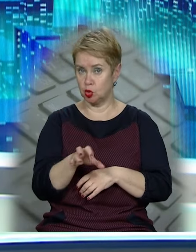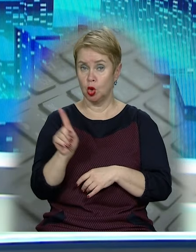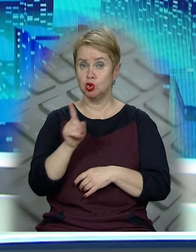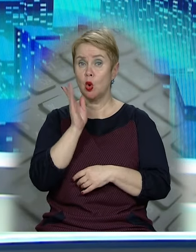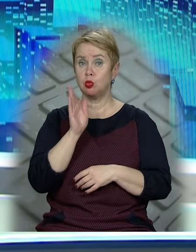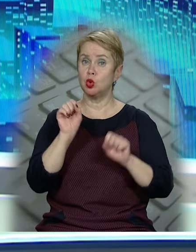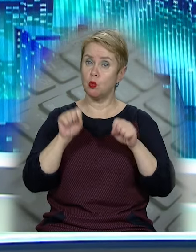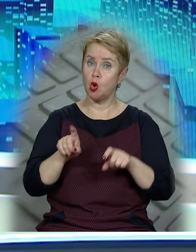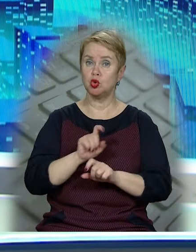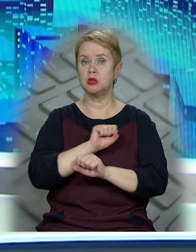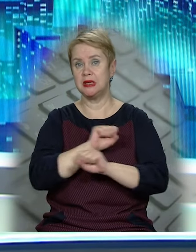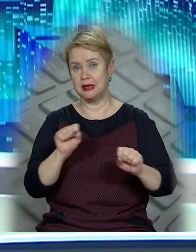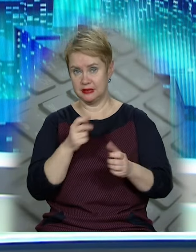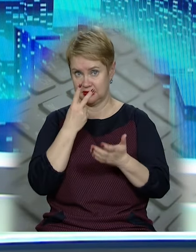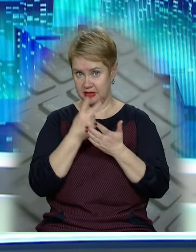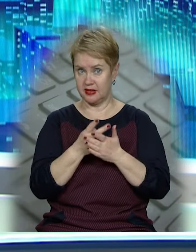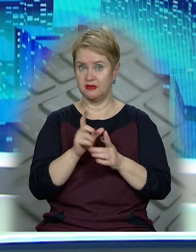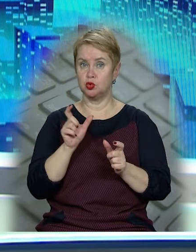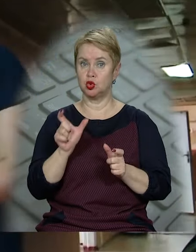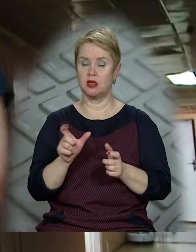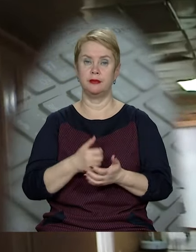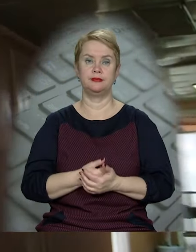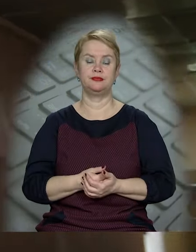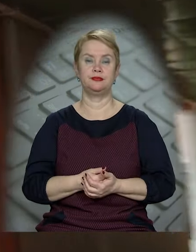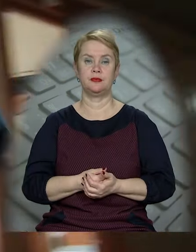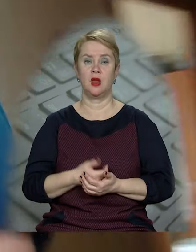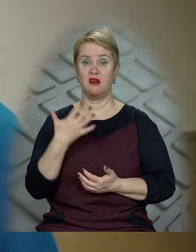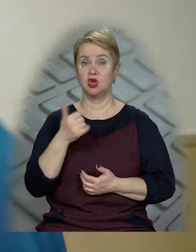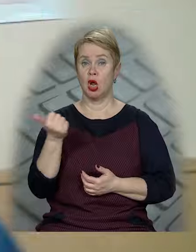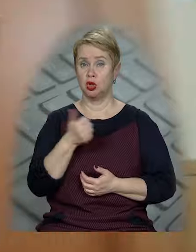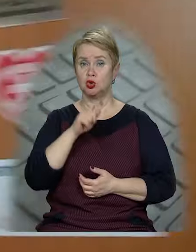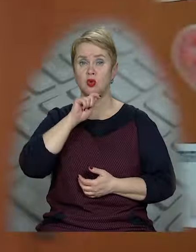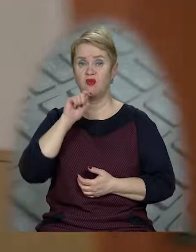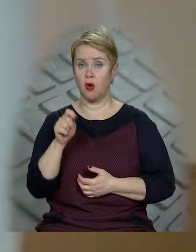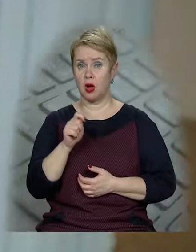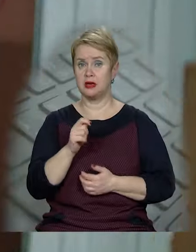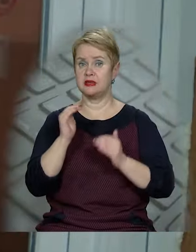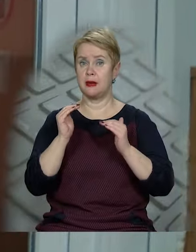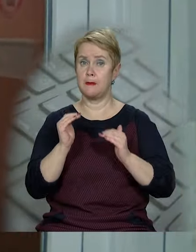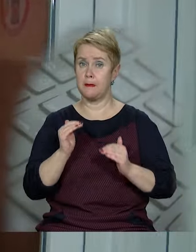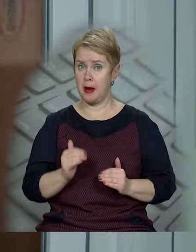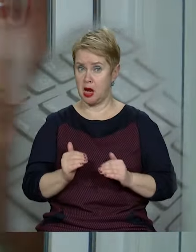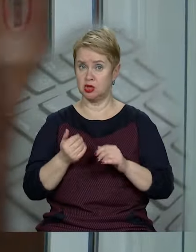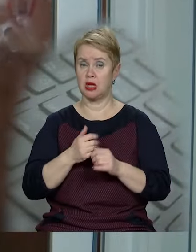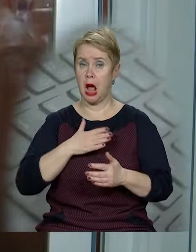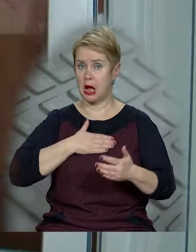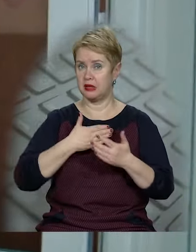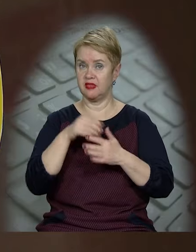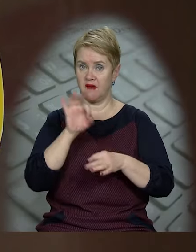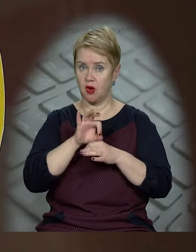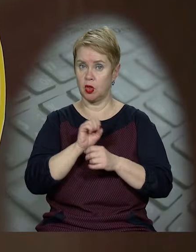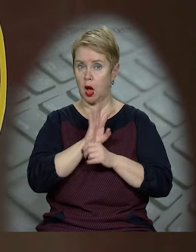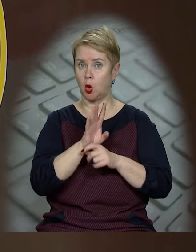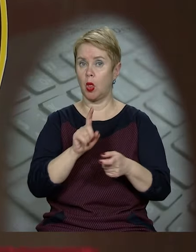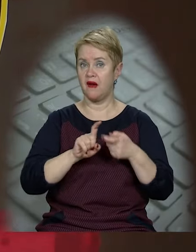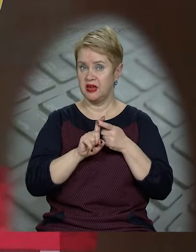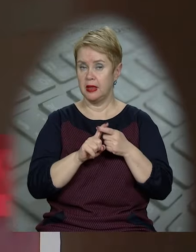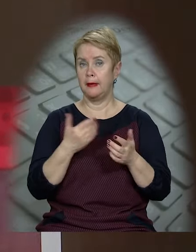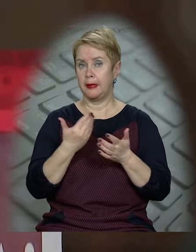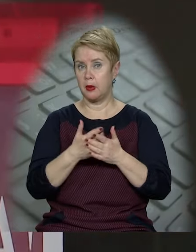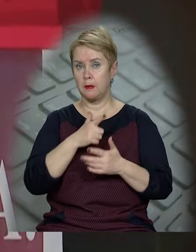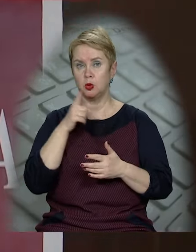буде можна, а що ні, дивіться далі в сюжеті. Вже тиждень в Україні стрімко зменшується кількість активних хворих на коронавірус.